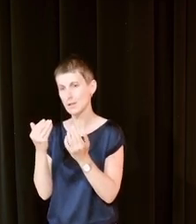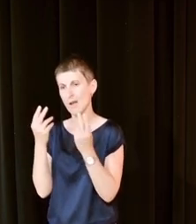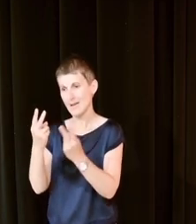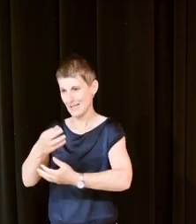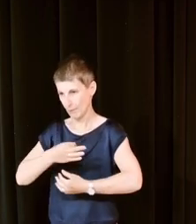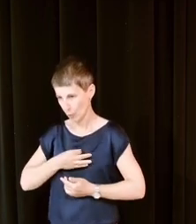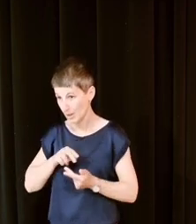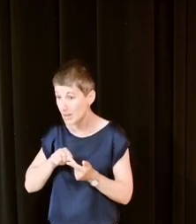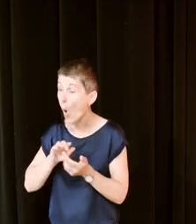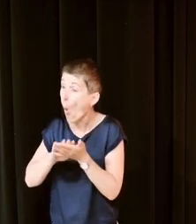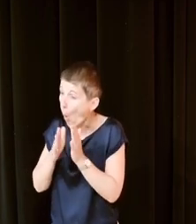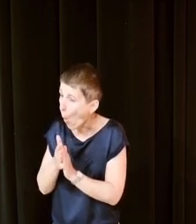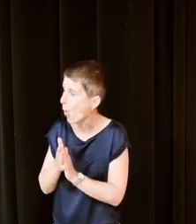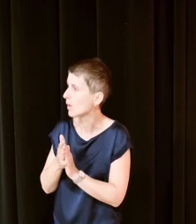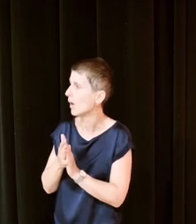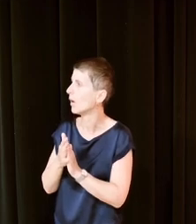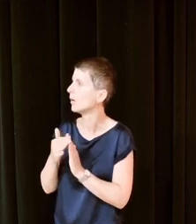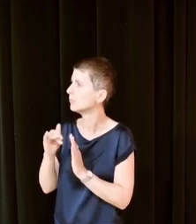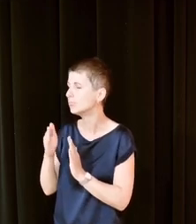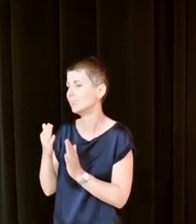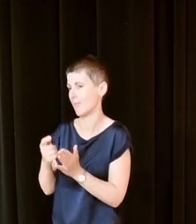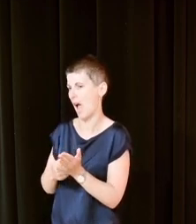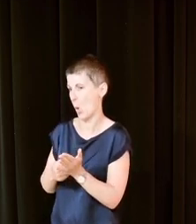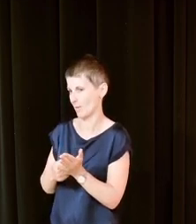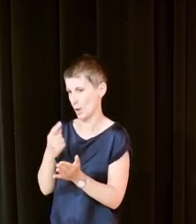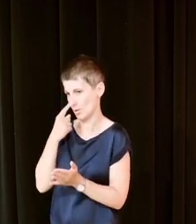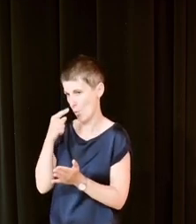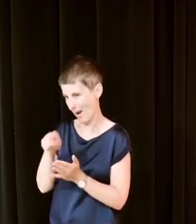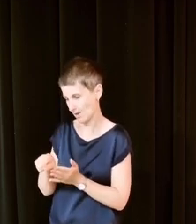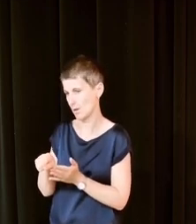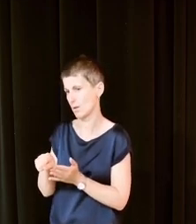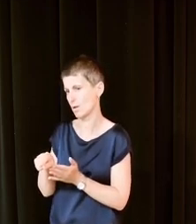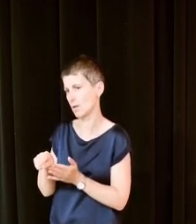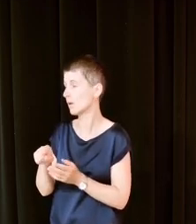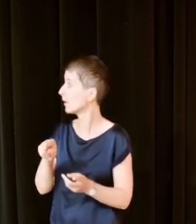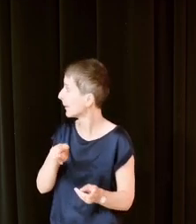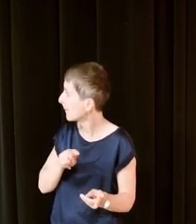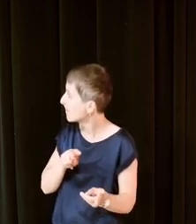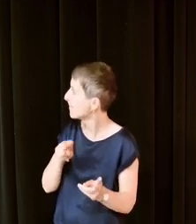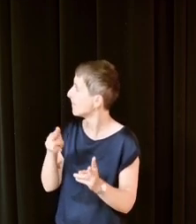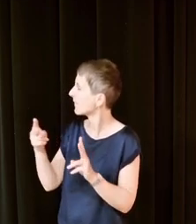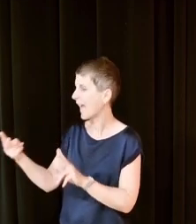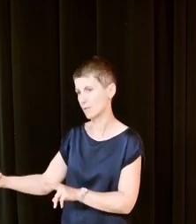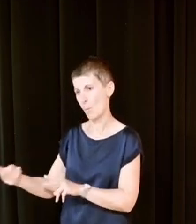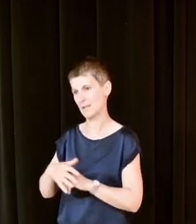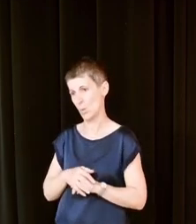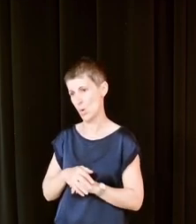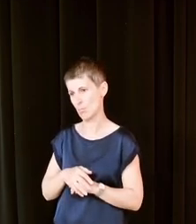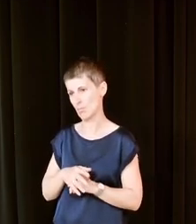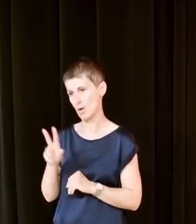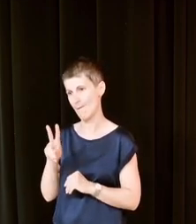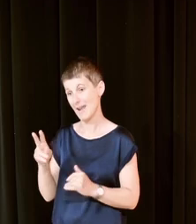ist, oder, und das ist, glaube ich, der herausforderndste Moment, um Transformation. Wer bin ich